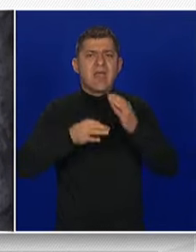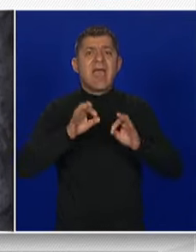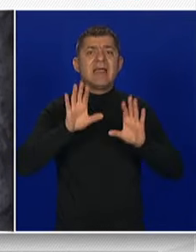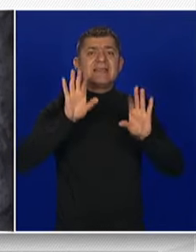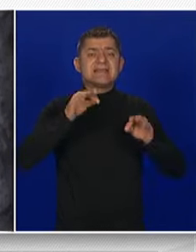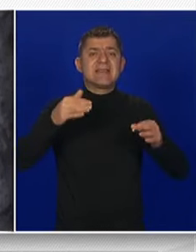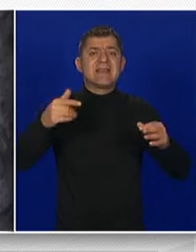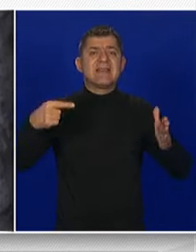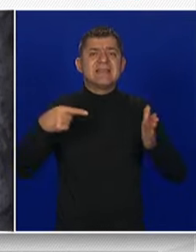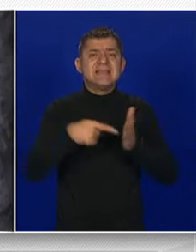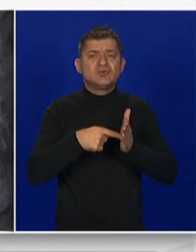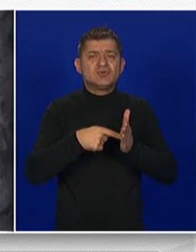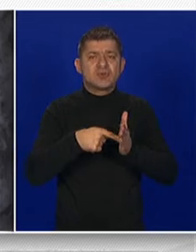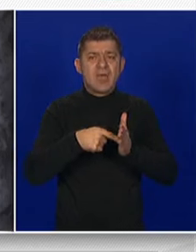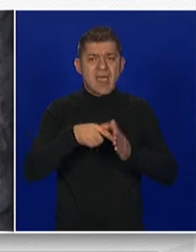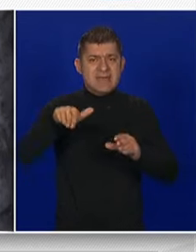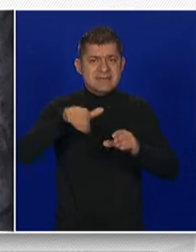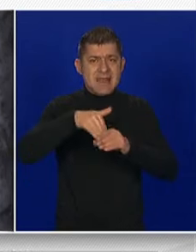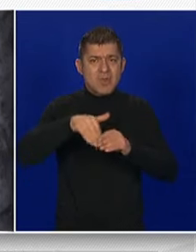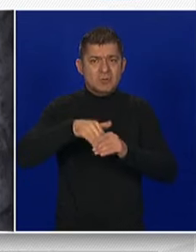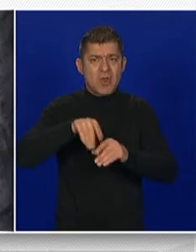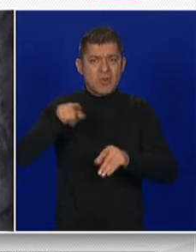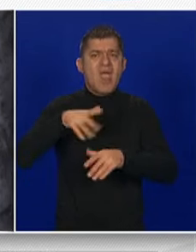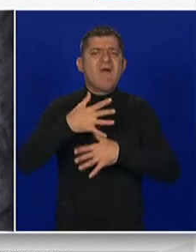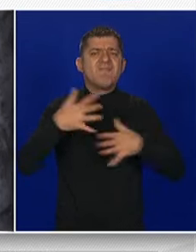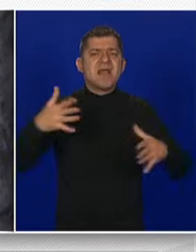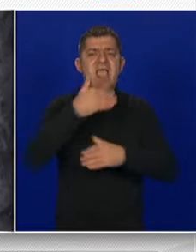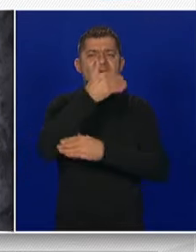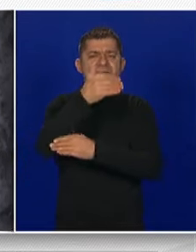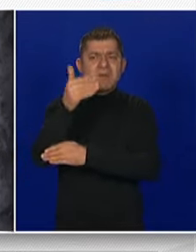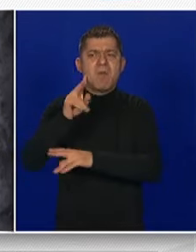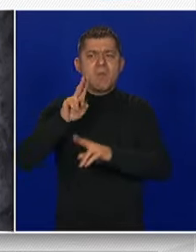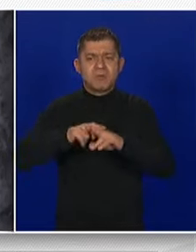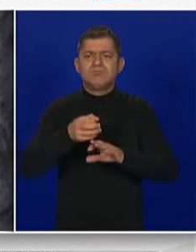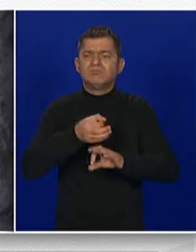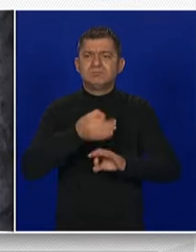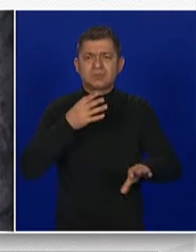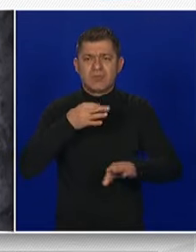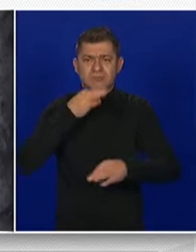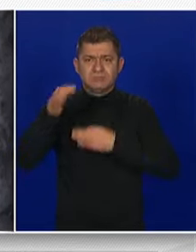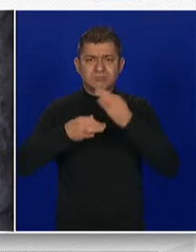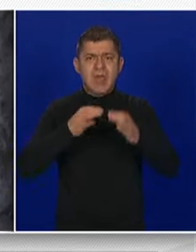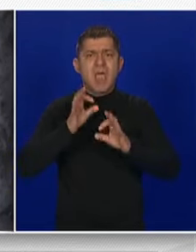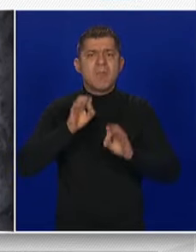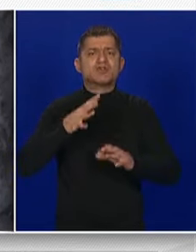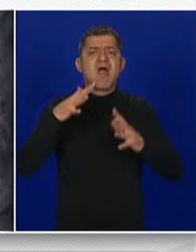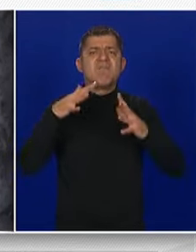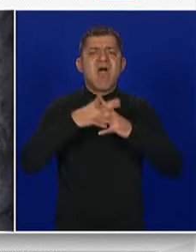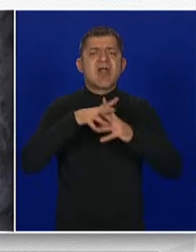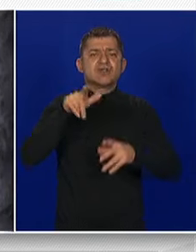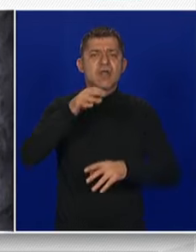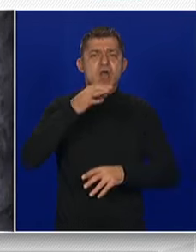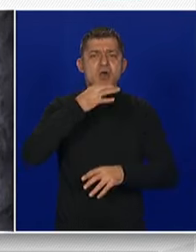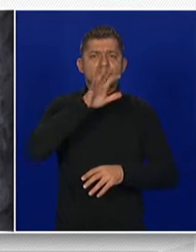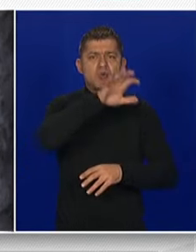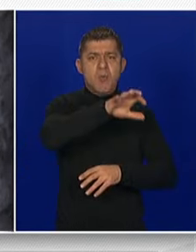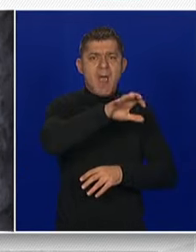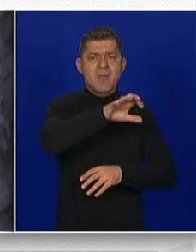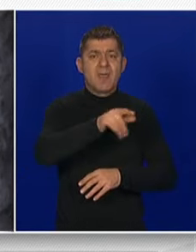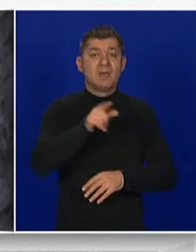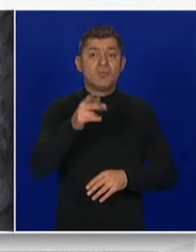10.000 zaposlenih u tim velikim firmama. Dakle, na području Varaždinske županije, a vidjet ćemo ukoliko se